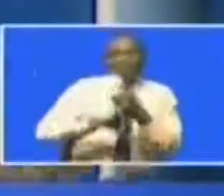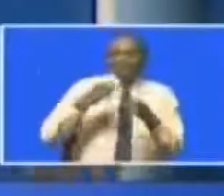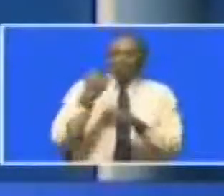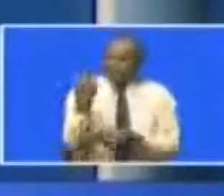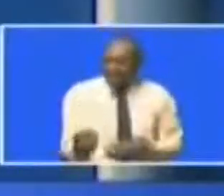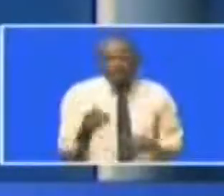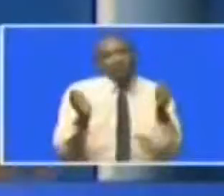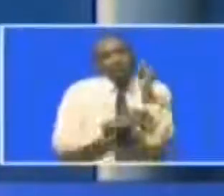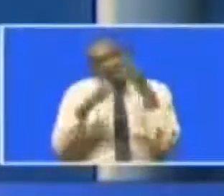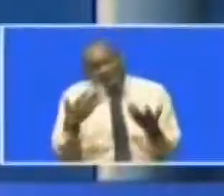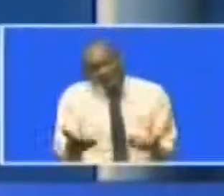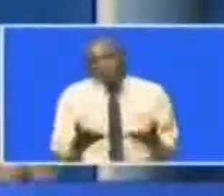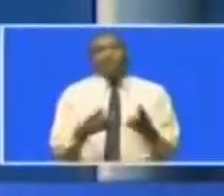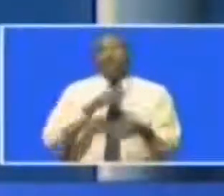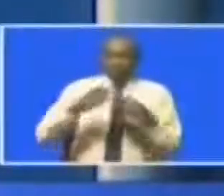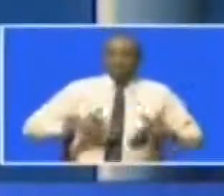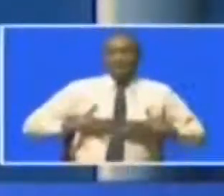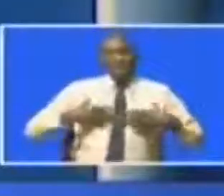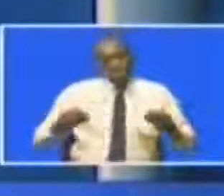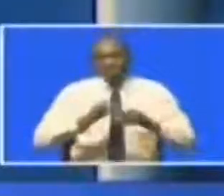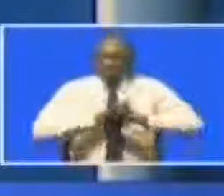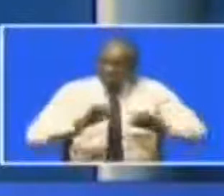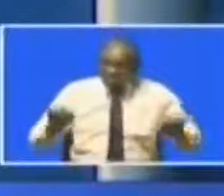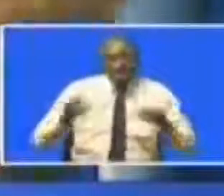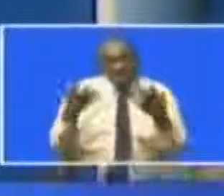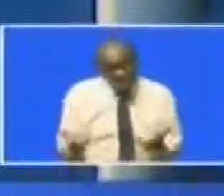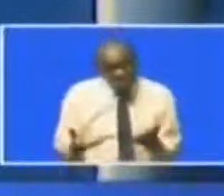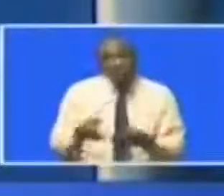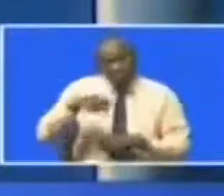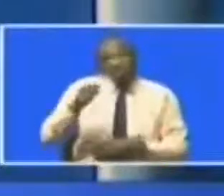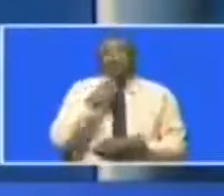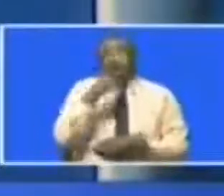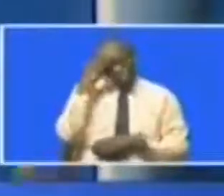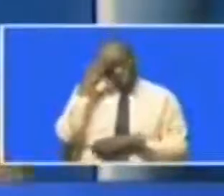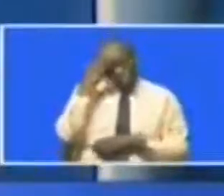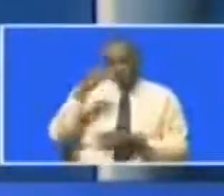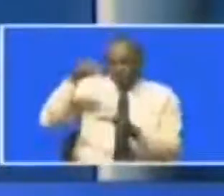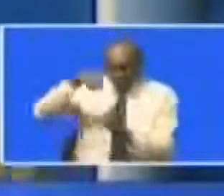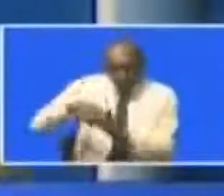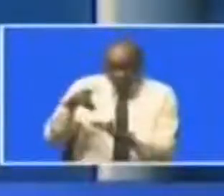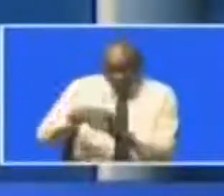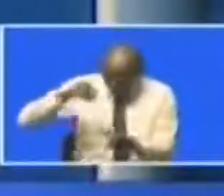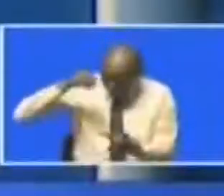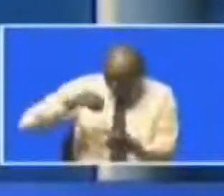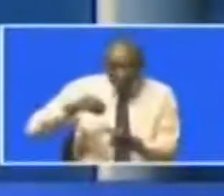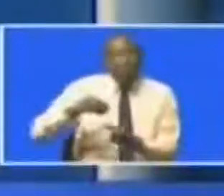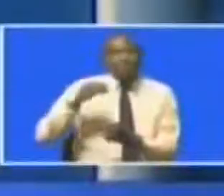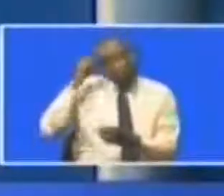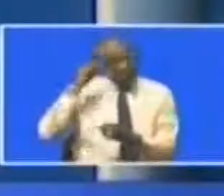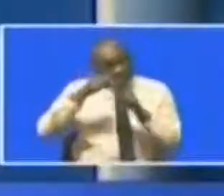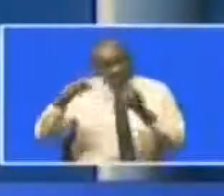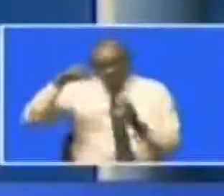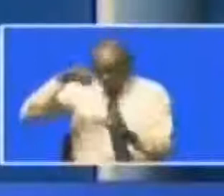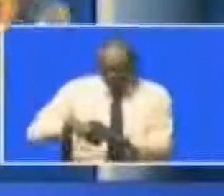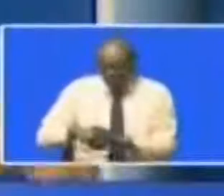wa usafi na afya, mambo ambayo tunadhani wanaweza taka kusikia. Kisha tunaiweka kwa memory card, tunaiweka ndani ya